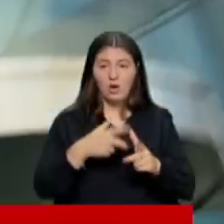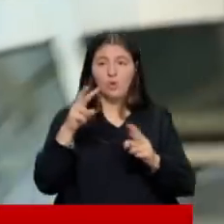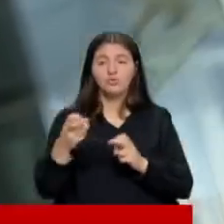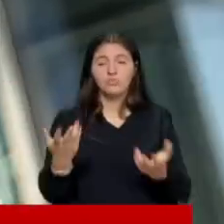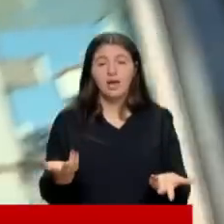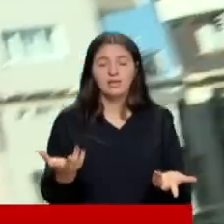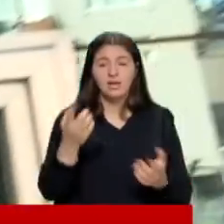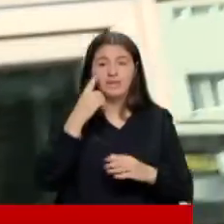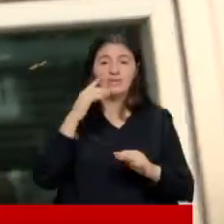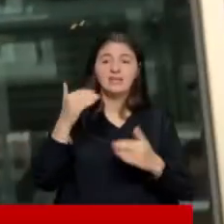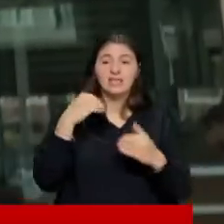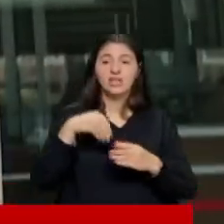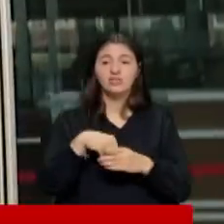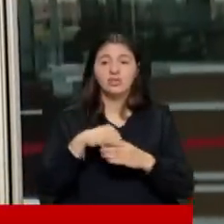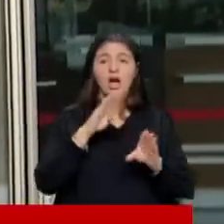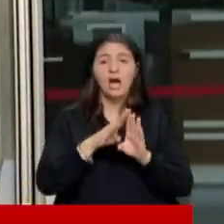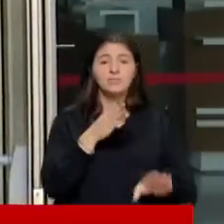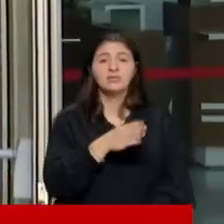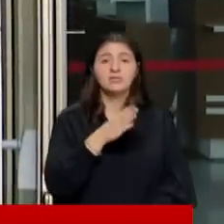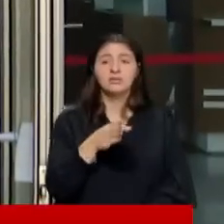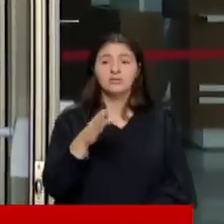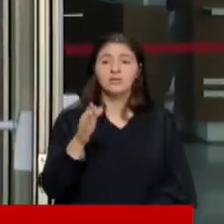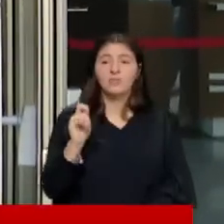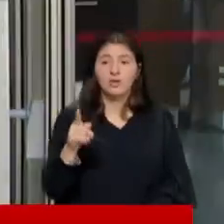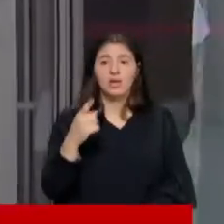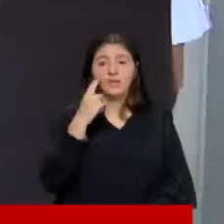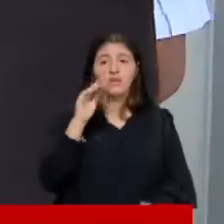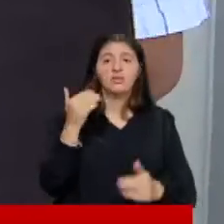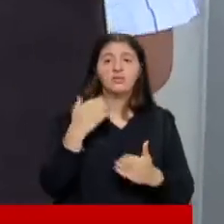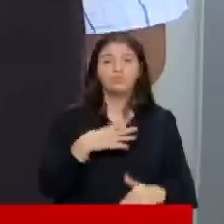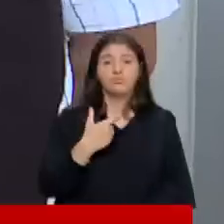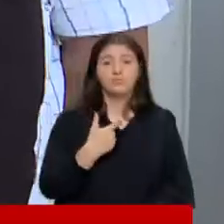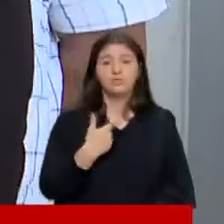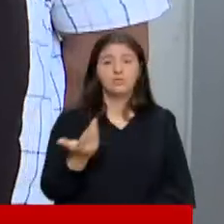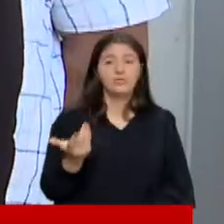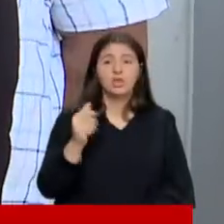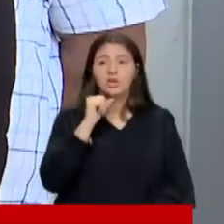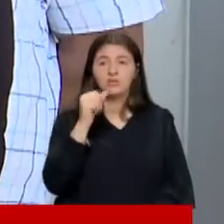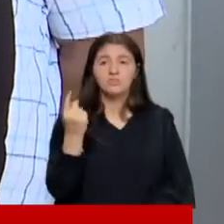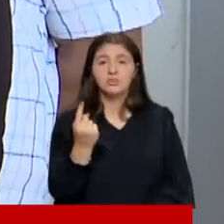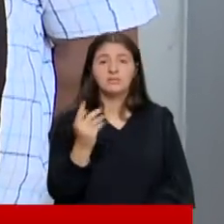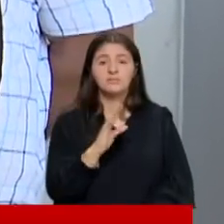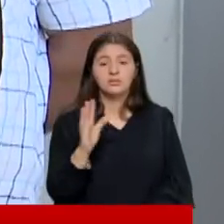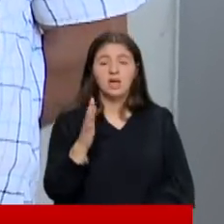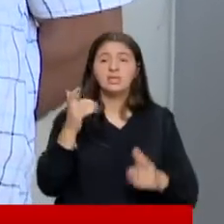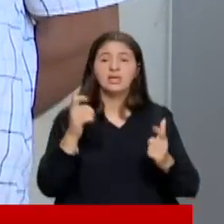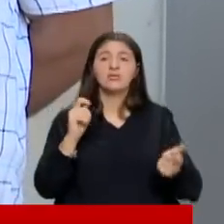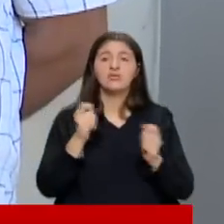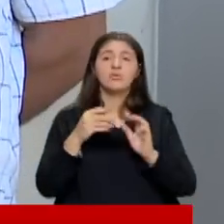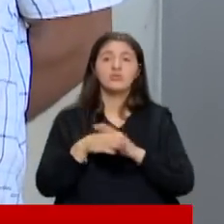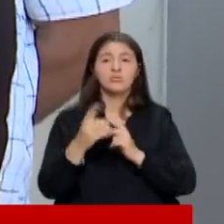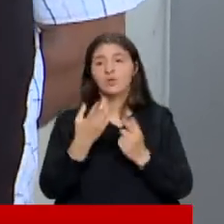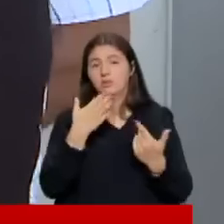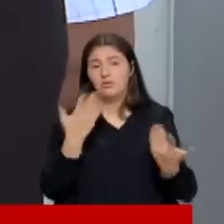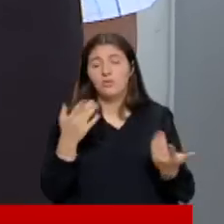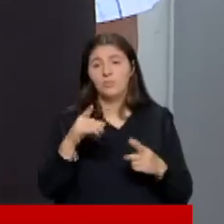çıkmaya da devlet desteği için kapı kapı geziyorlar devlet desteği istiyoruz biz Yoksa hiçbir kimse kentsel dönüşüme gidecek